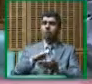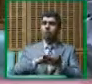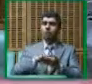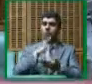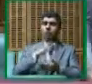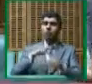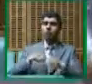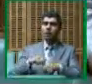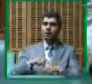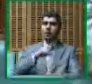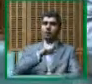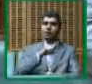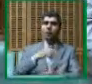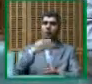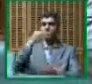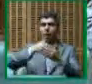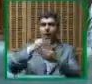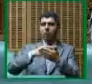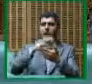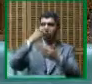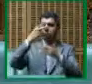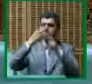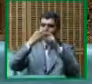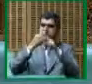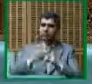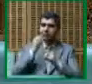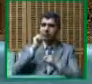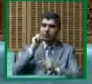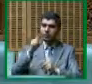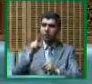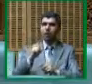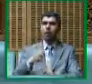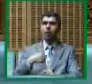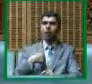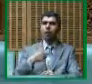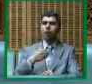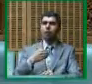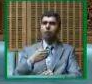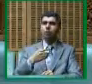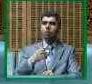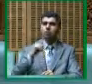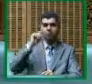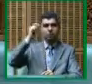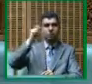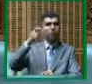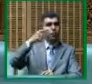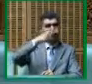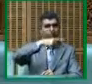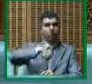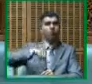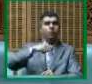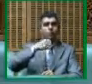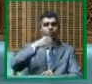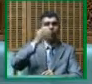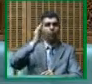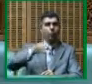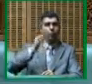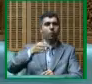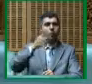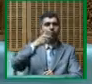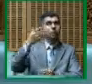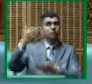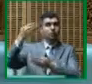في شكرا سيد الرئيس، شكرا سيد الوزير على هذه المعلومات القيمة. نحن نشاطركم أن